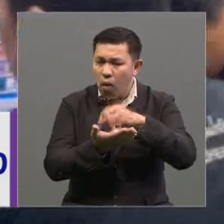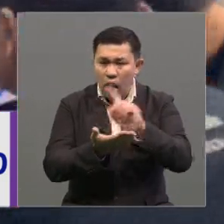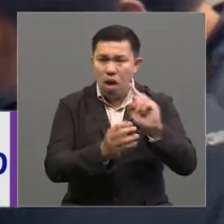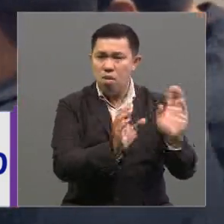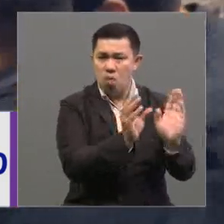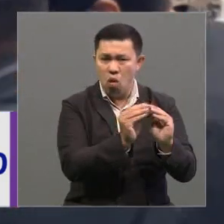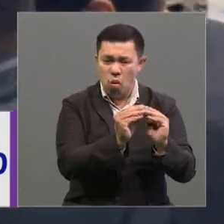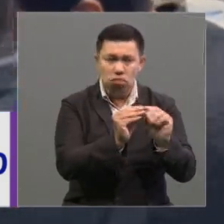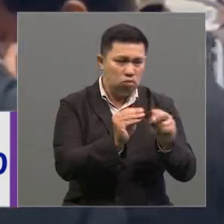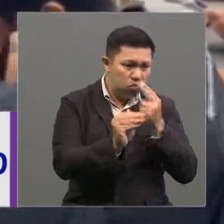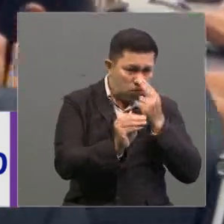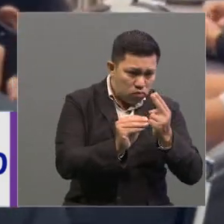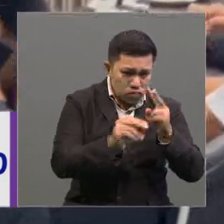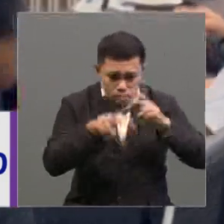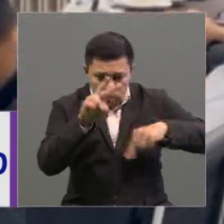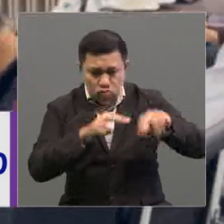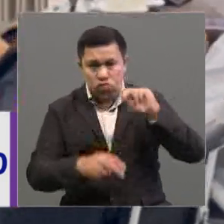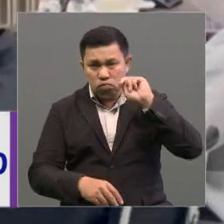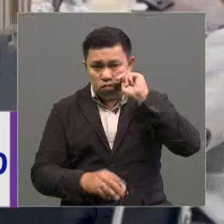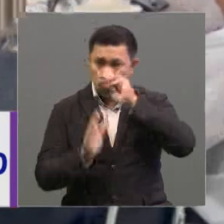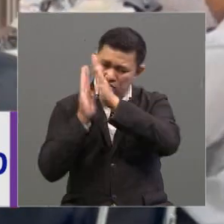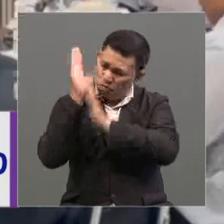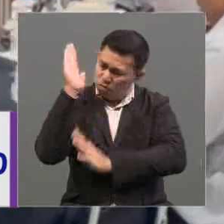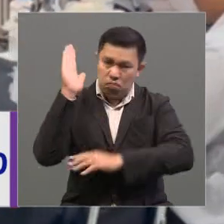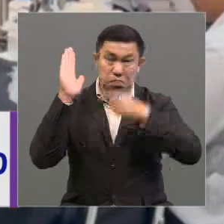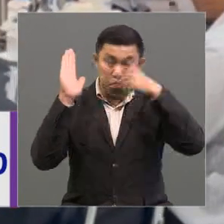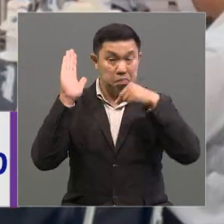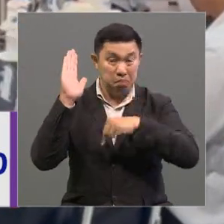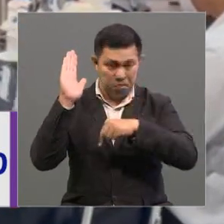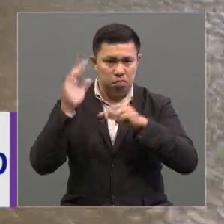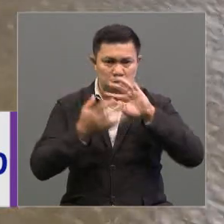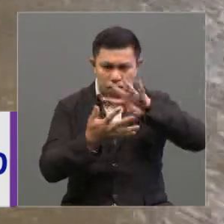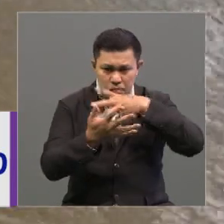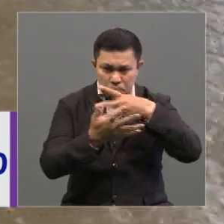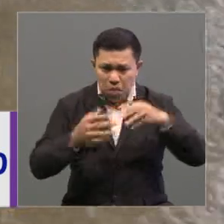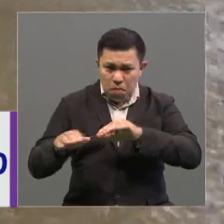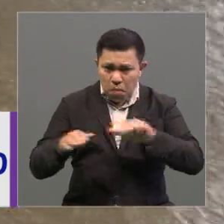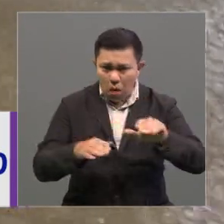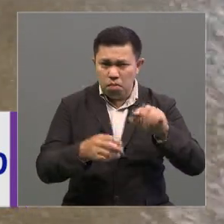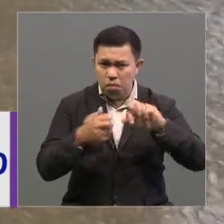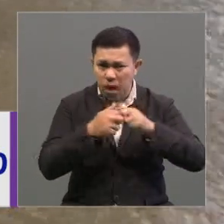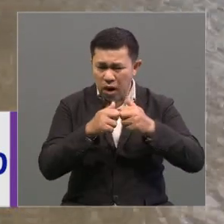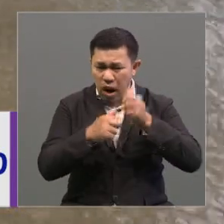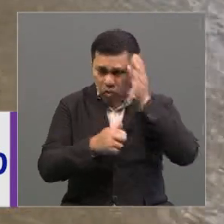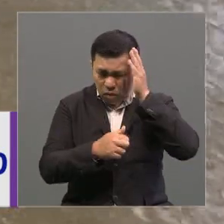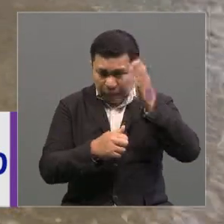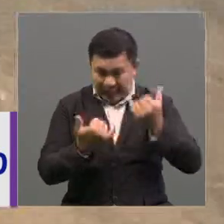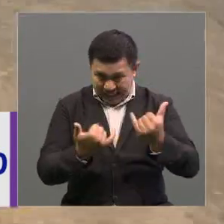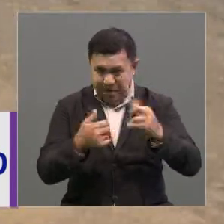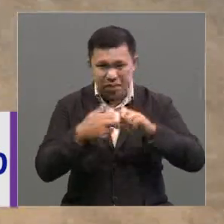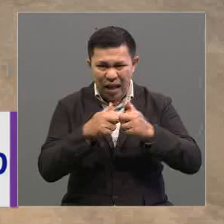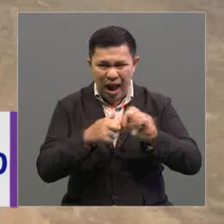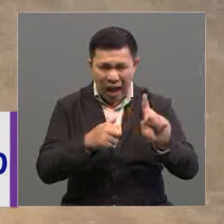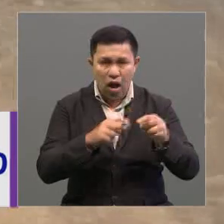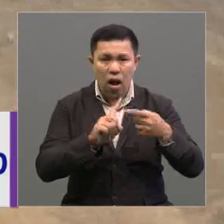ติดตามสถานการณ์น้ำภาพรวมทั้งประเทศบอกว่าเป็นการประชุมเพื่อเตรียมมาตรการรับมือกับภัยธรรมชาติที่เกิดขึ้นในขณะนี้